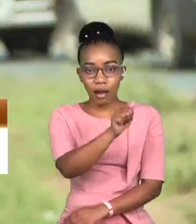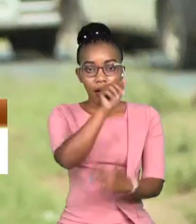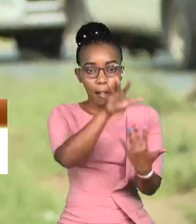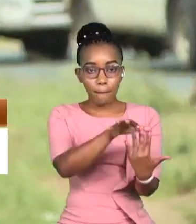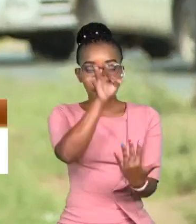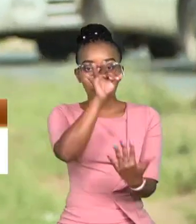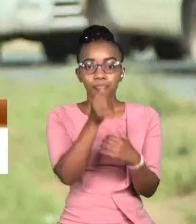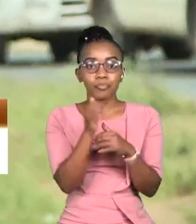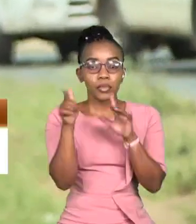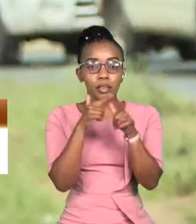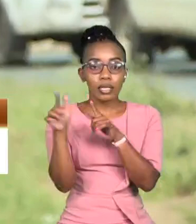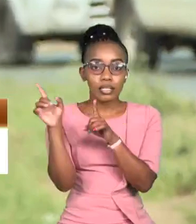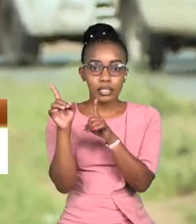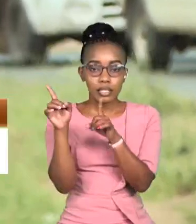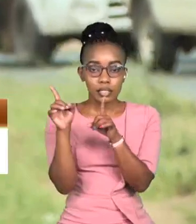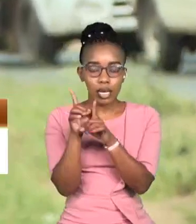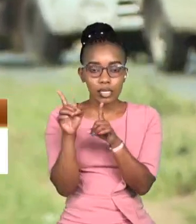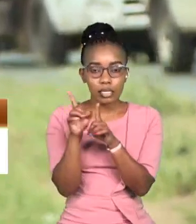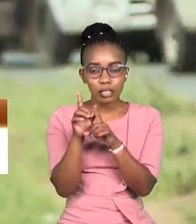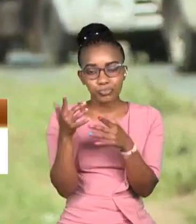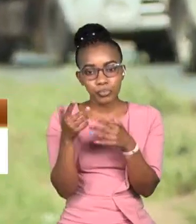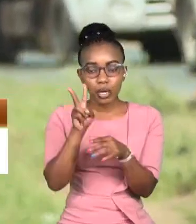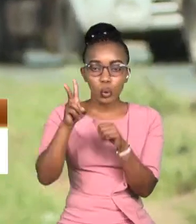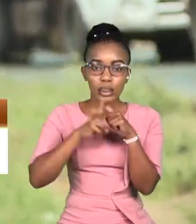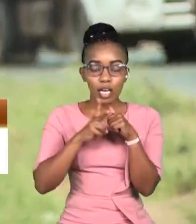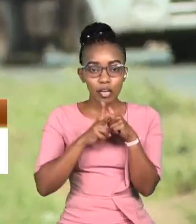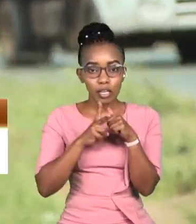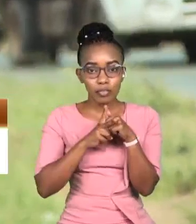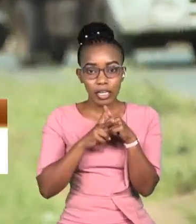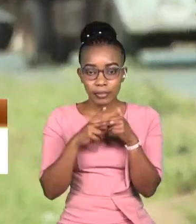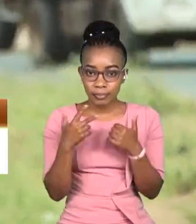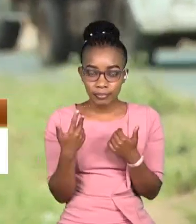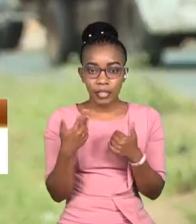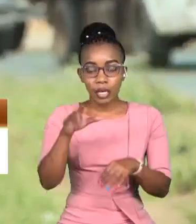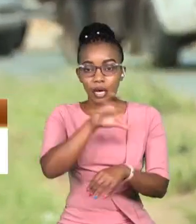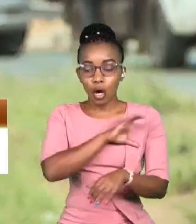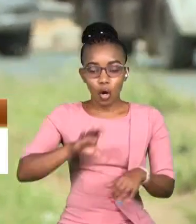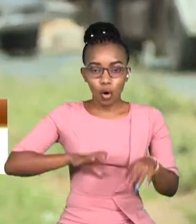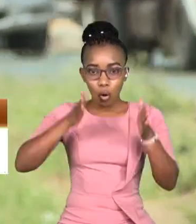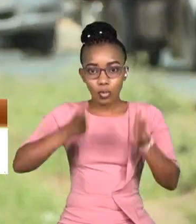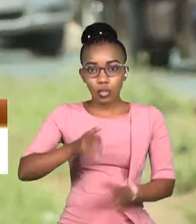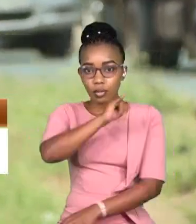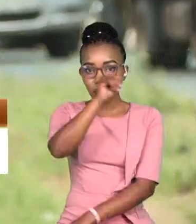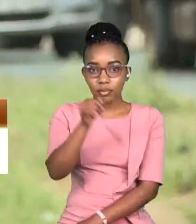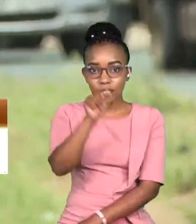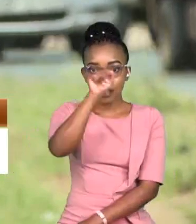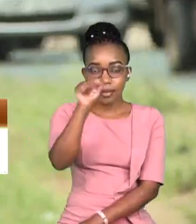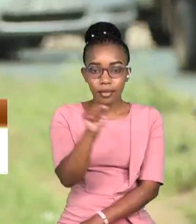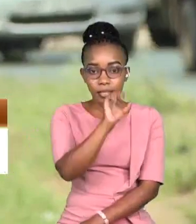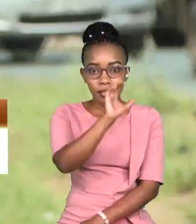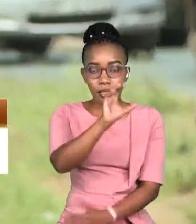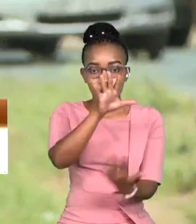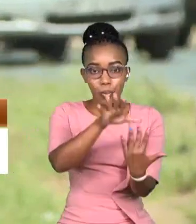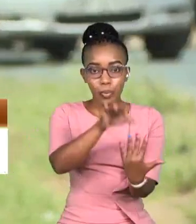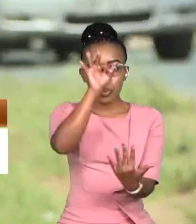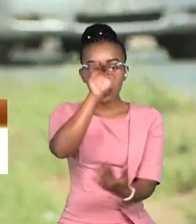na tarehe ilipofika tarehe 27 ile kamishna ya JSC waliweza